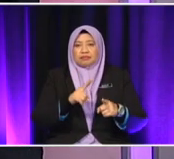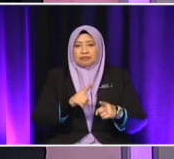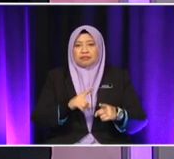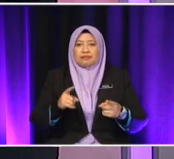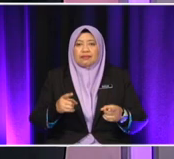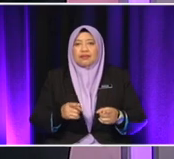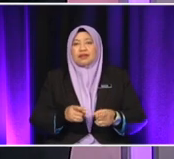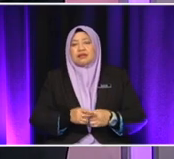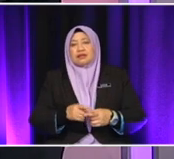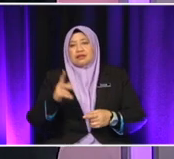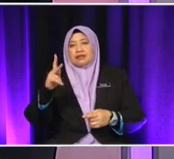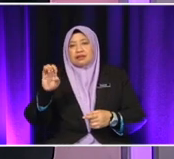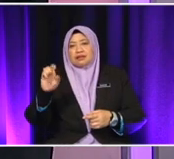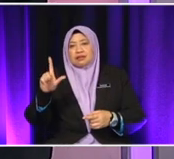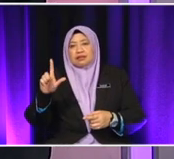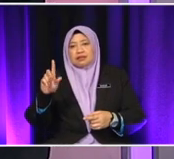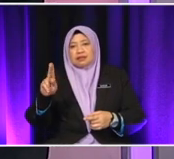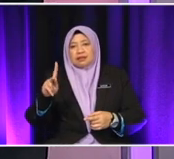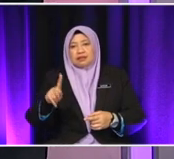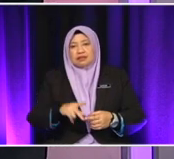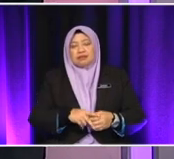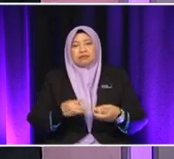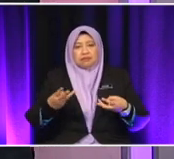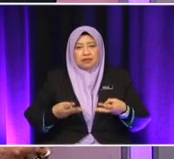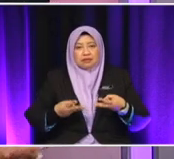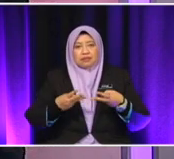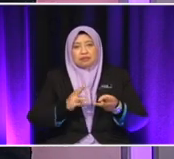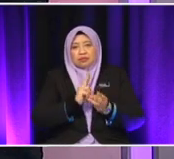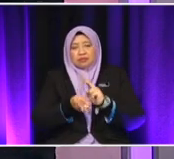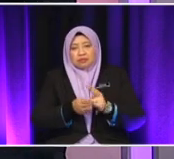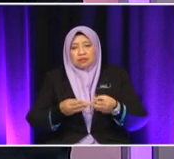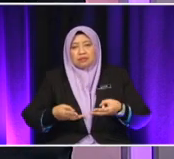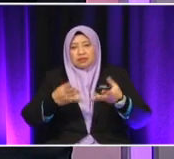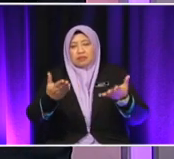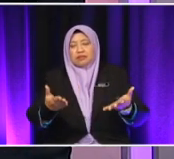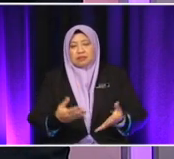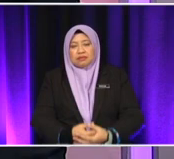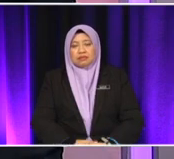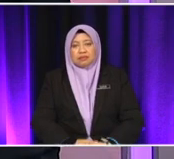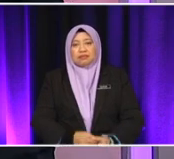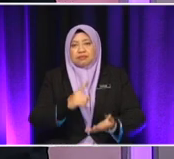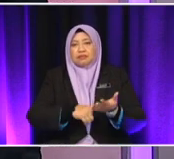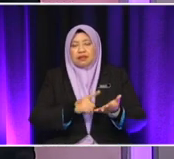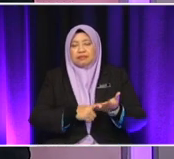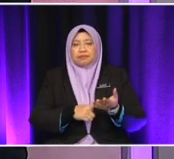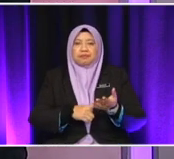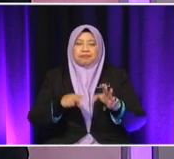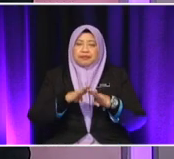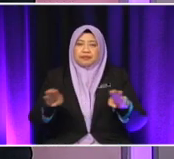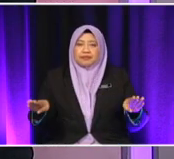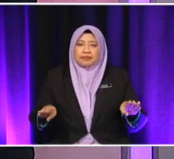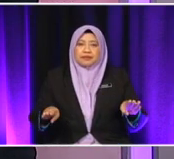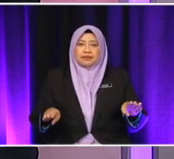Kelud tersebut sebagai perubahan penawaran yang Apa yang membedakan perubahan di dalam